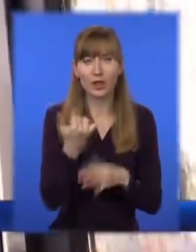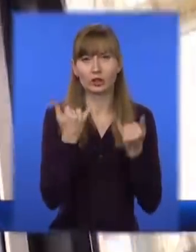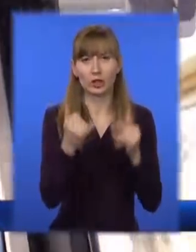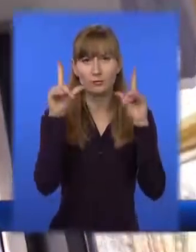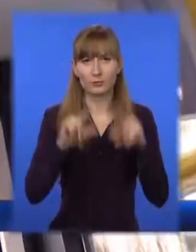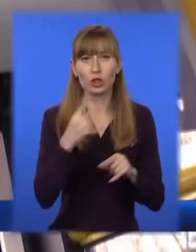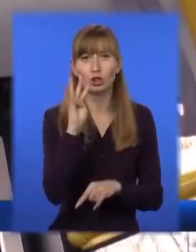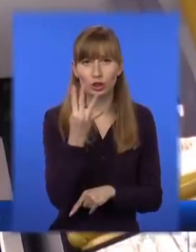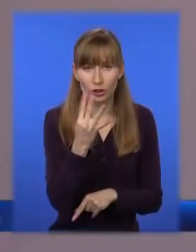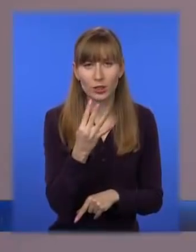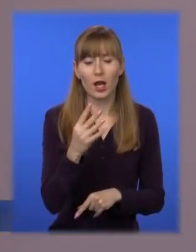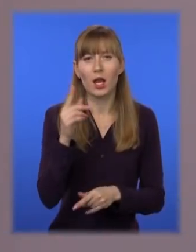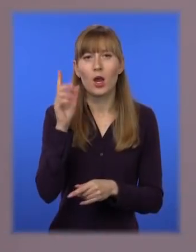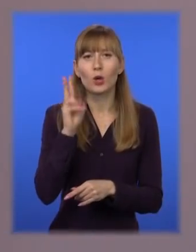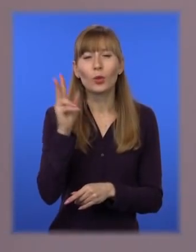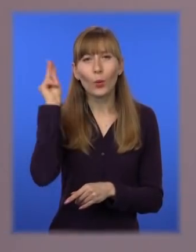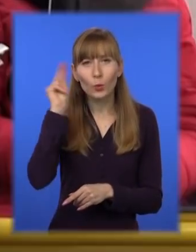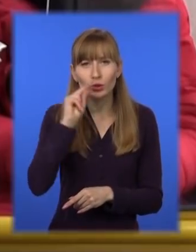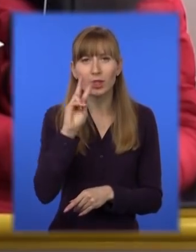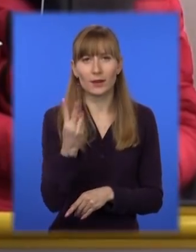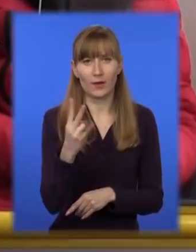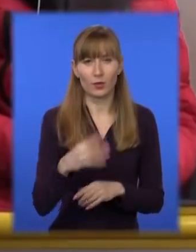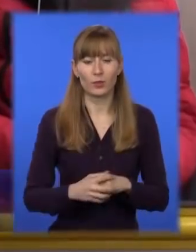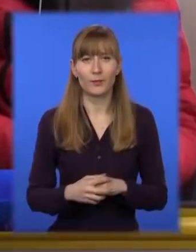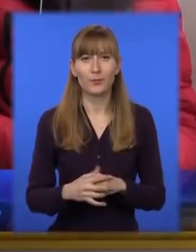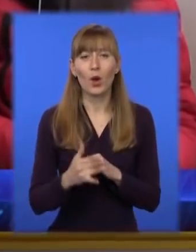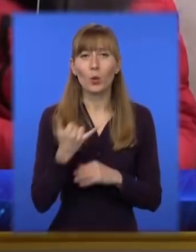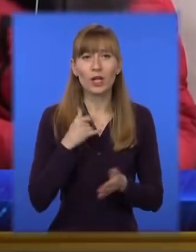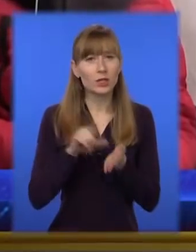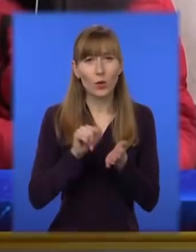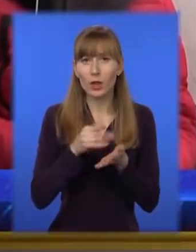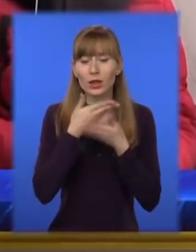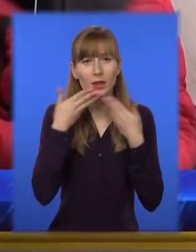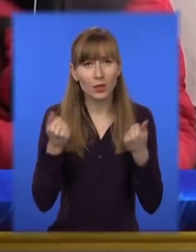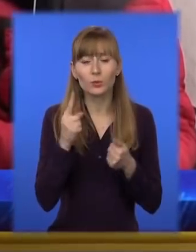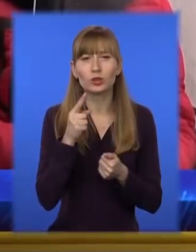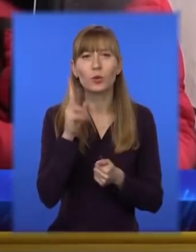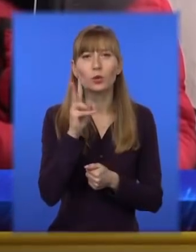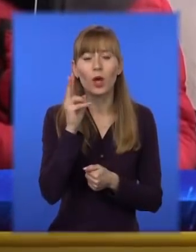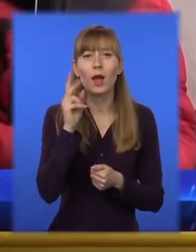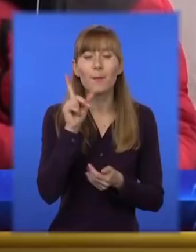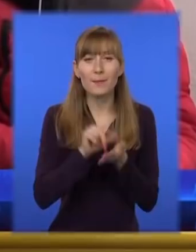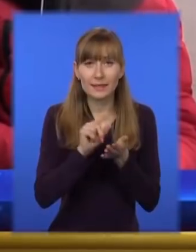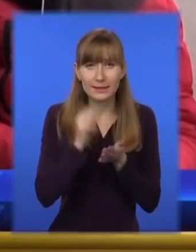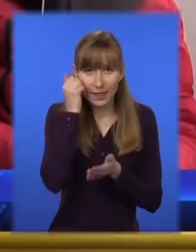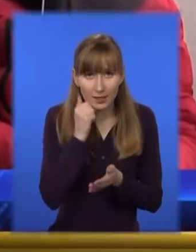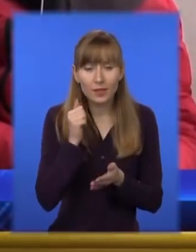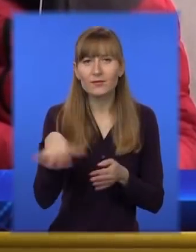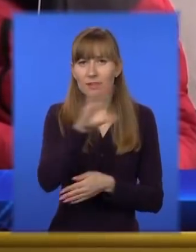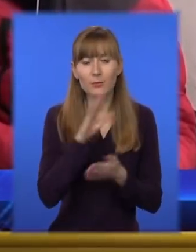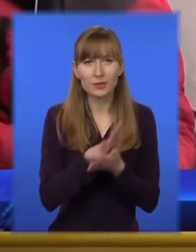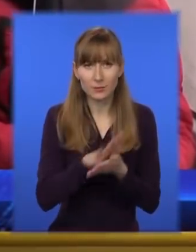всього-навсього 4, а для студентів взагалі 2. У нас льготних нема, у нас пенсіонери всі безплатно, у нас проїзд 4